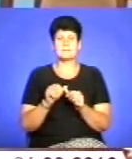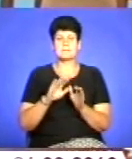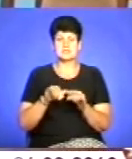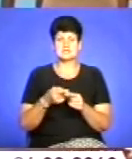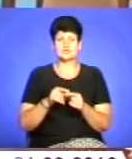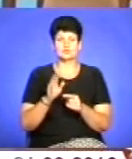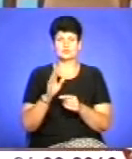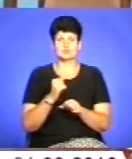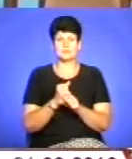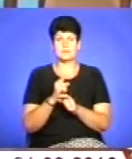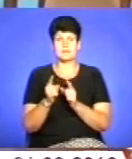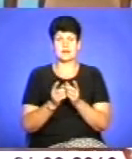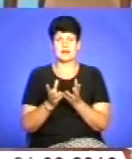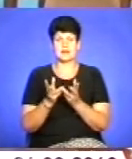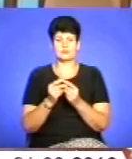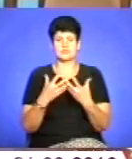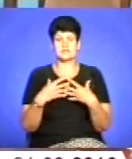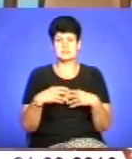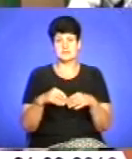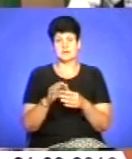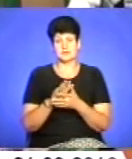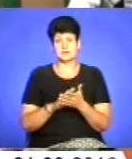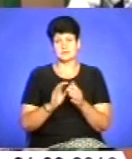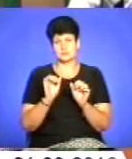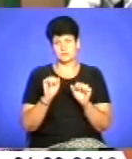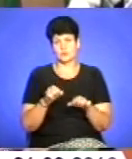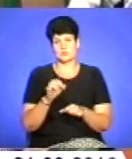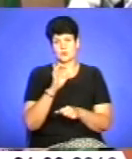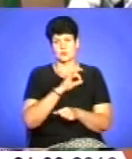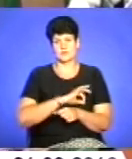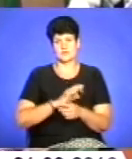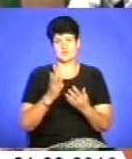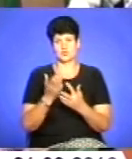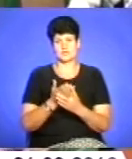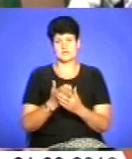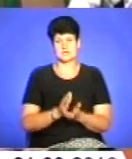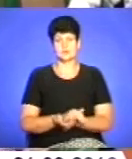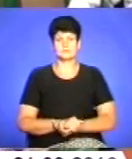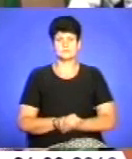проведено перерахунок, і сім'я надалі матиме змогу користуватися субсидією.